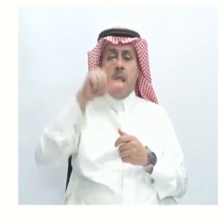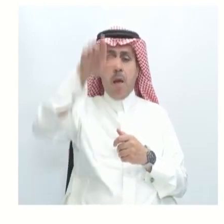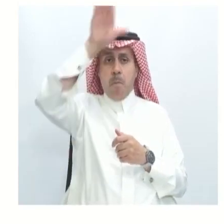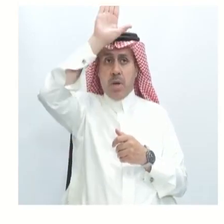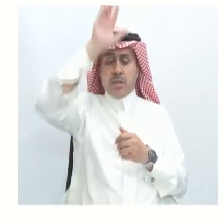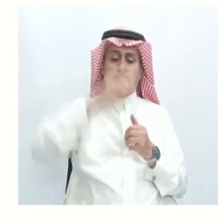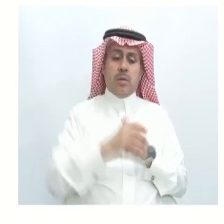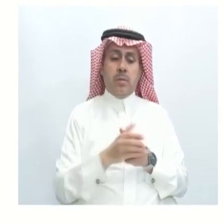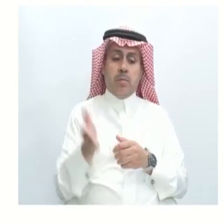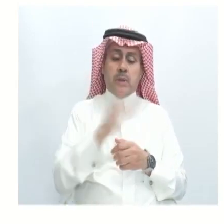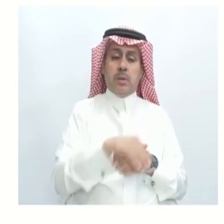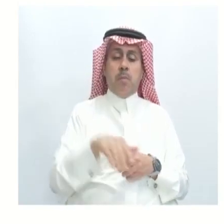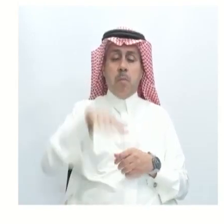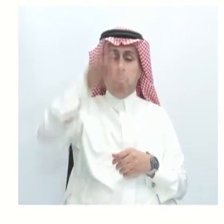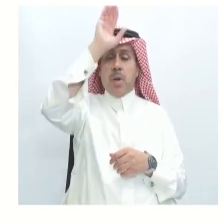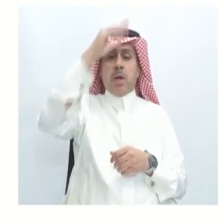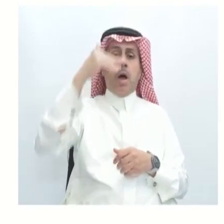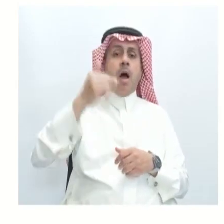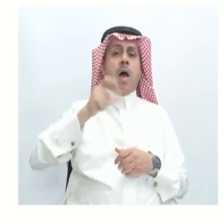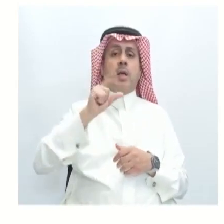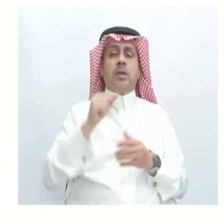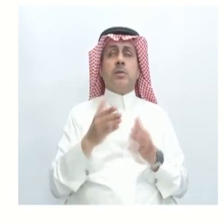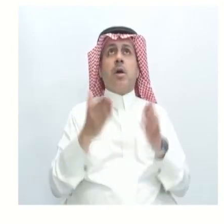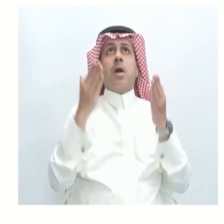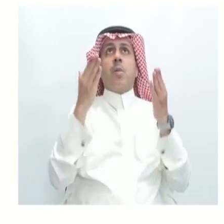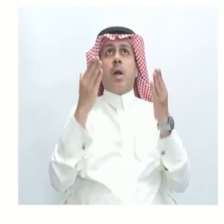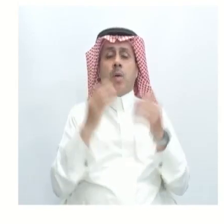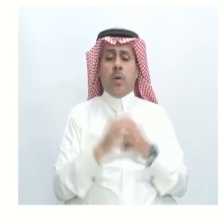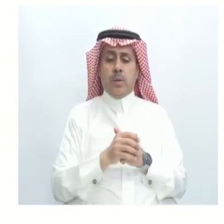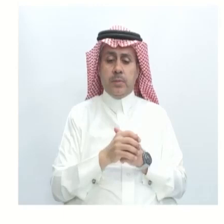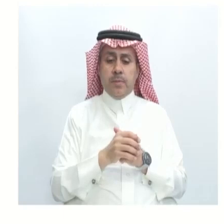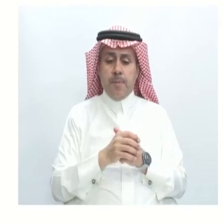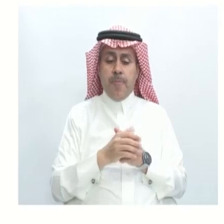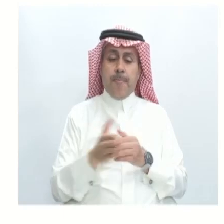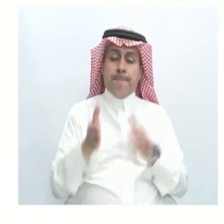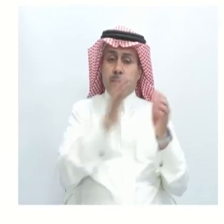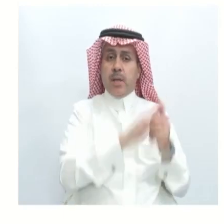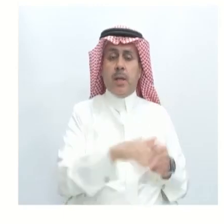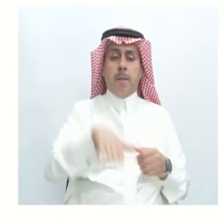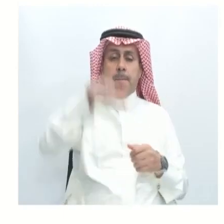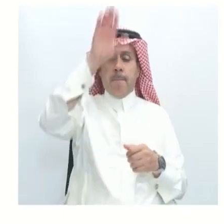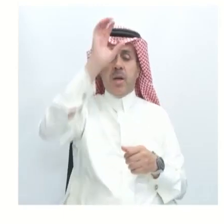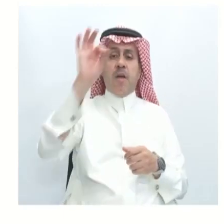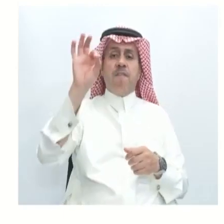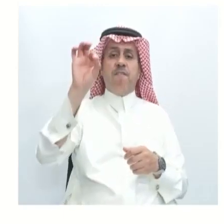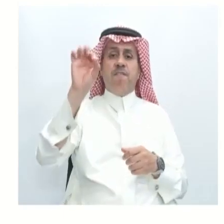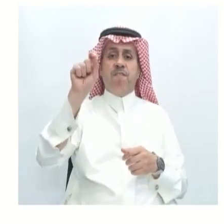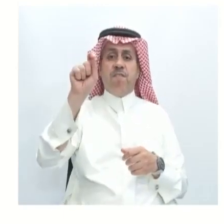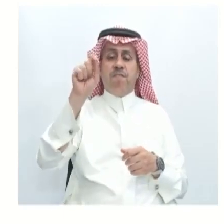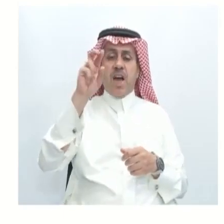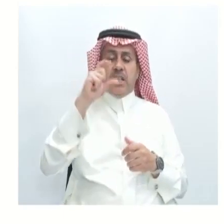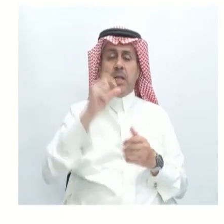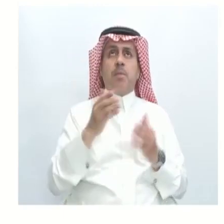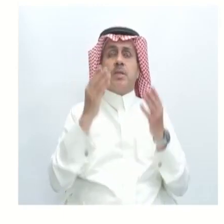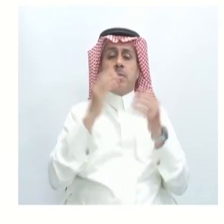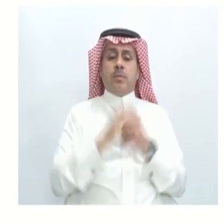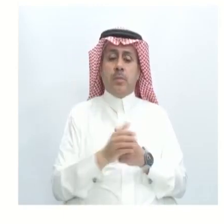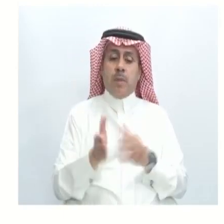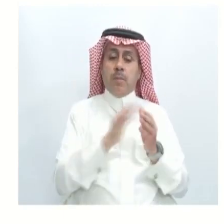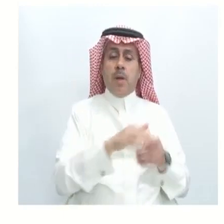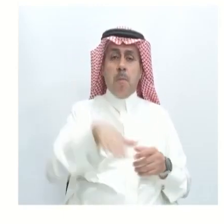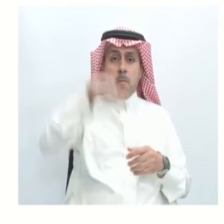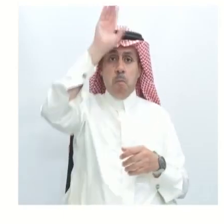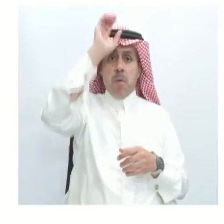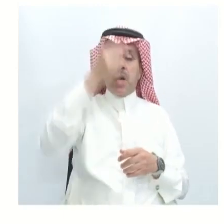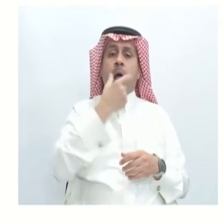العزيز ال سعود رحمه الله اليه الملك خالد بن عبد العزيز ال سعود رحمه الله يليه الملك فهد بن عبد العزيز ال سعود رحمه الله يليه الملك